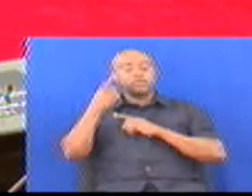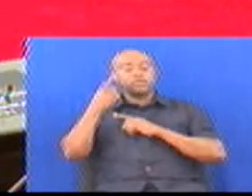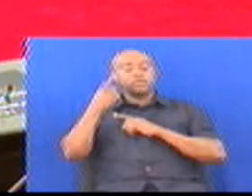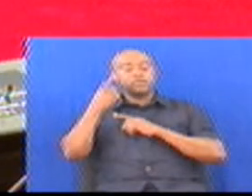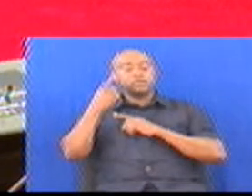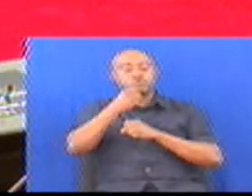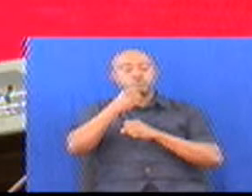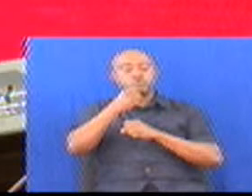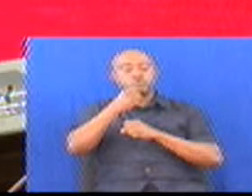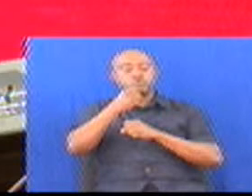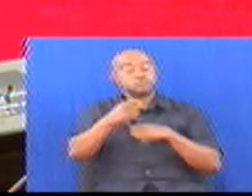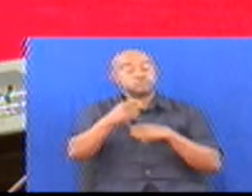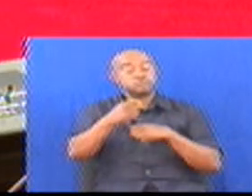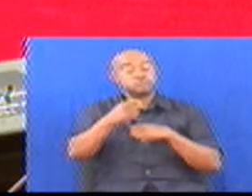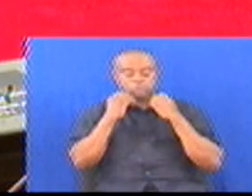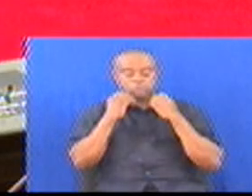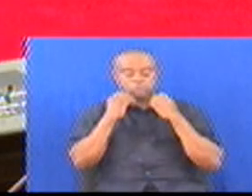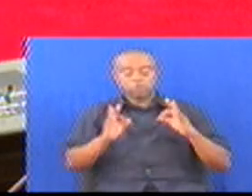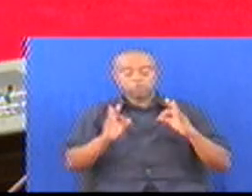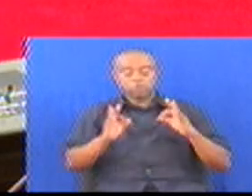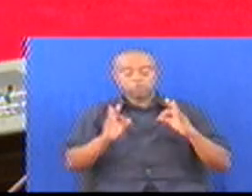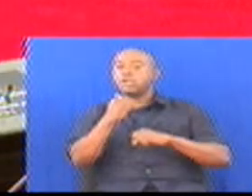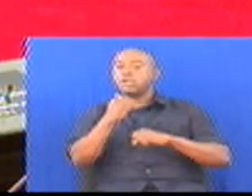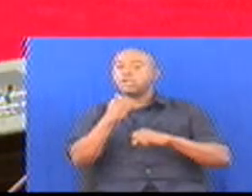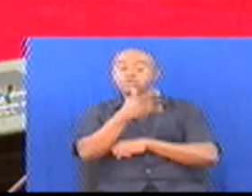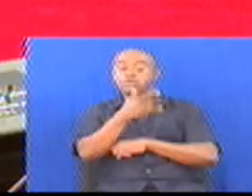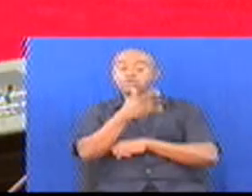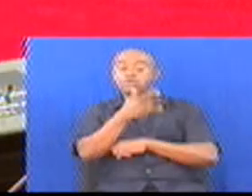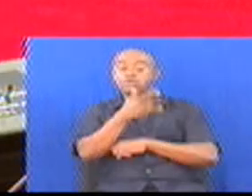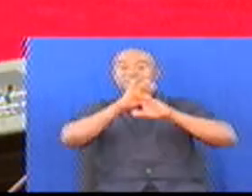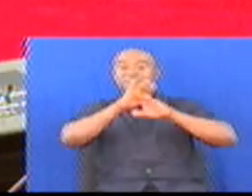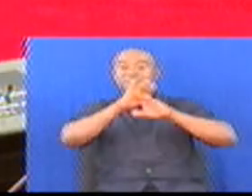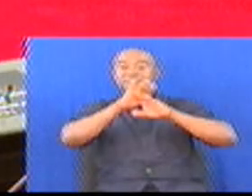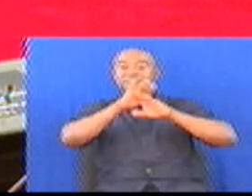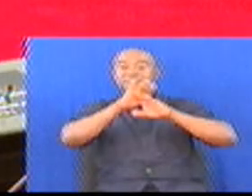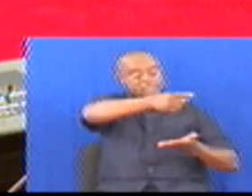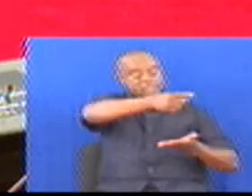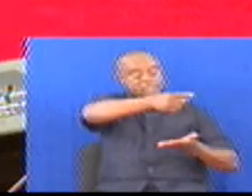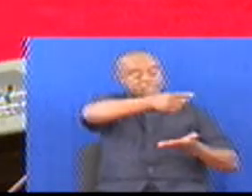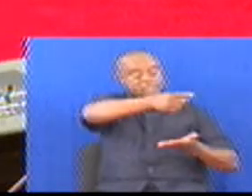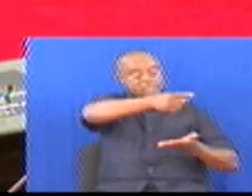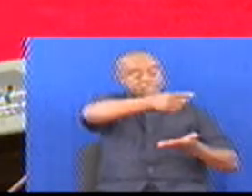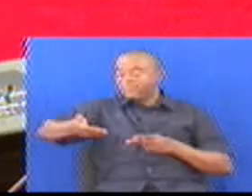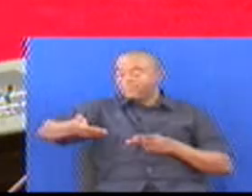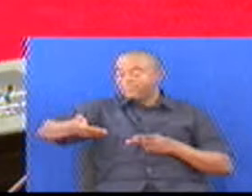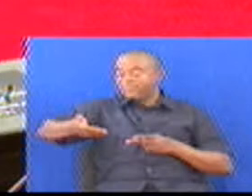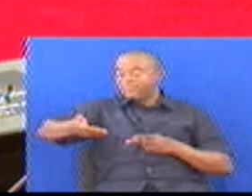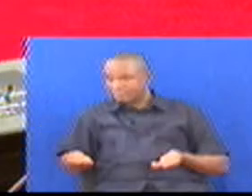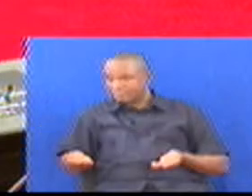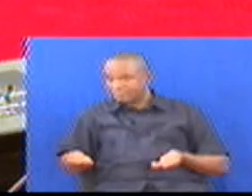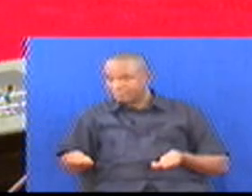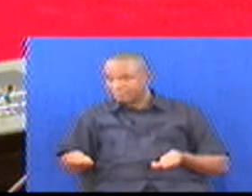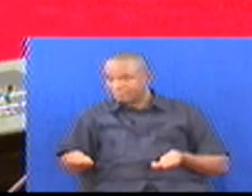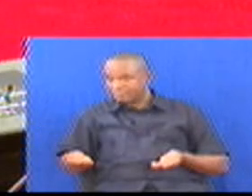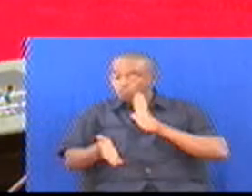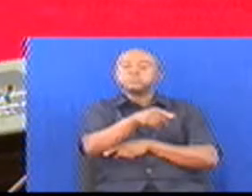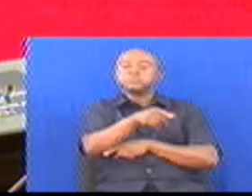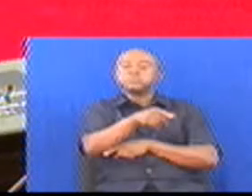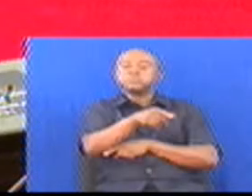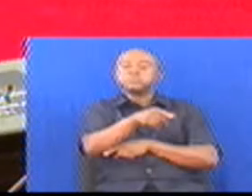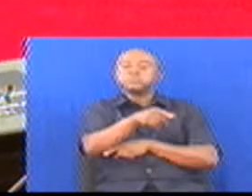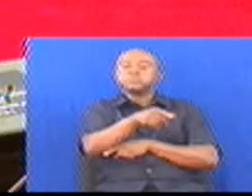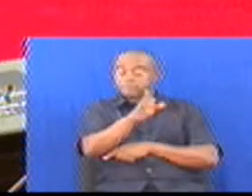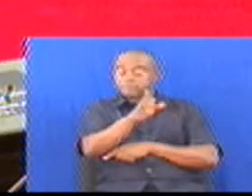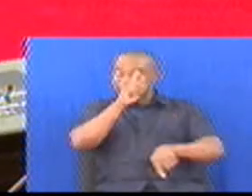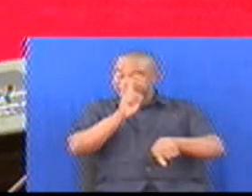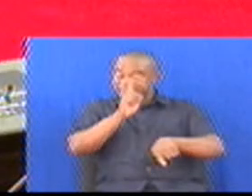kuboresha upatikanaji wa huduma za maji safi na salama mijini na vijijini, ikiwa ni pamoja na kuanzishwa kwa mfuko wa maji cha